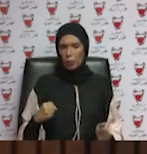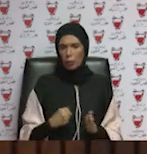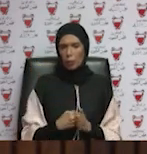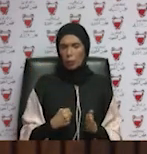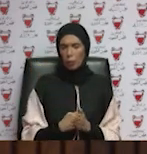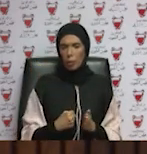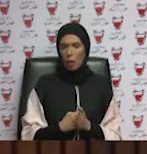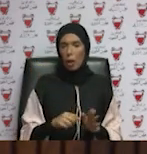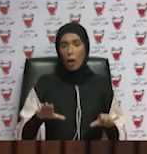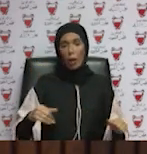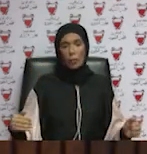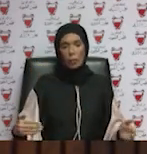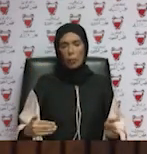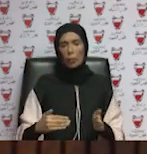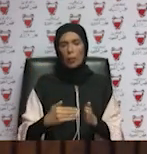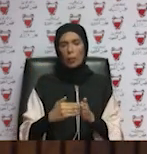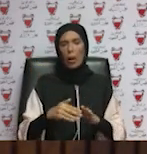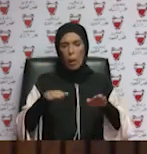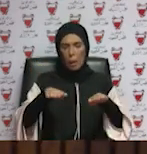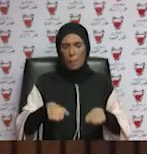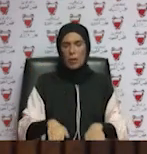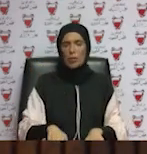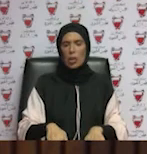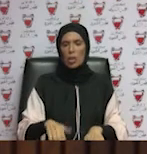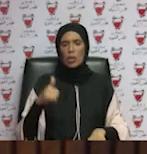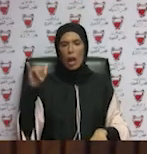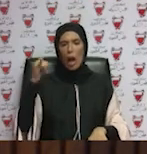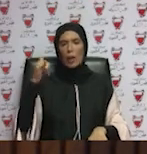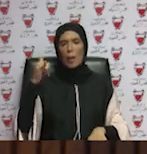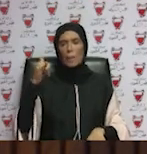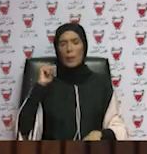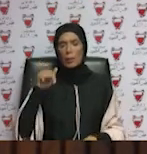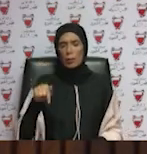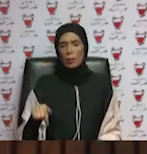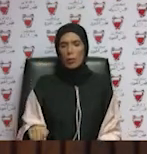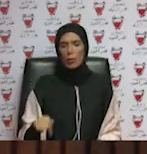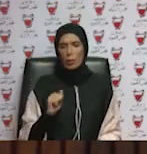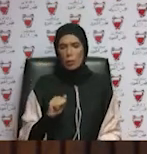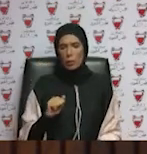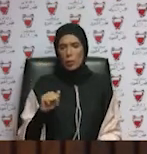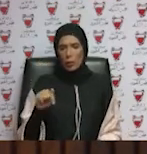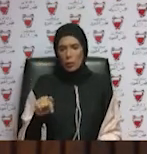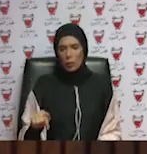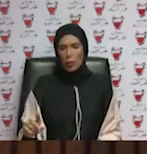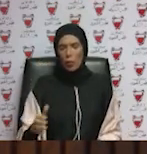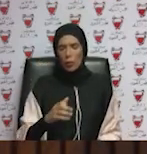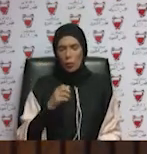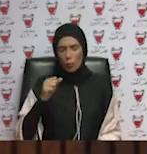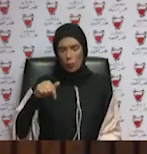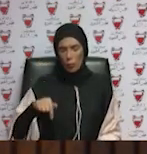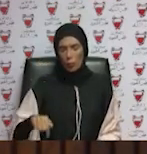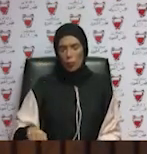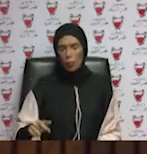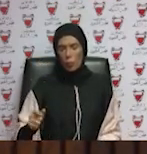الزمالة والبورد العربي والدولية الأخرى مما يوفر لمملكة البحرين